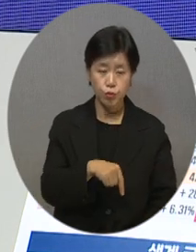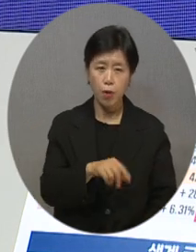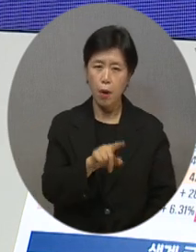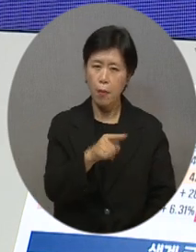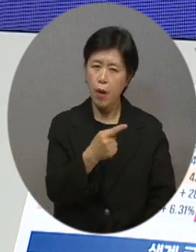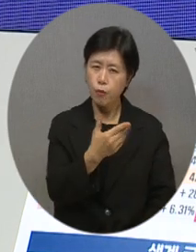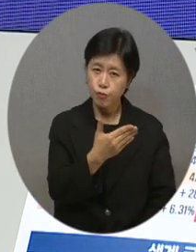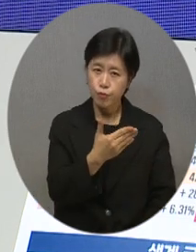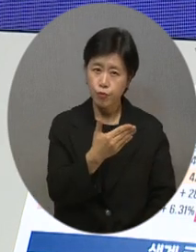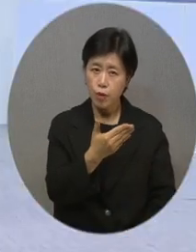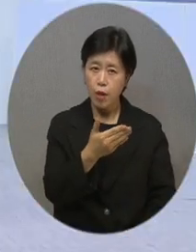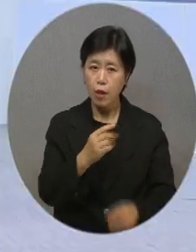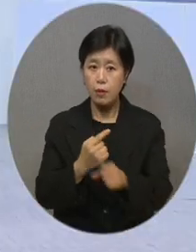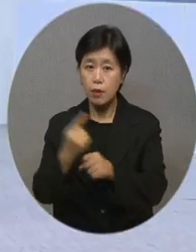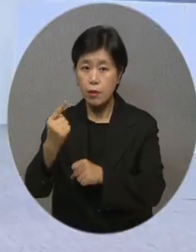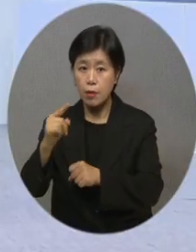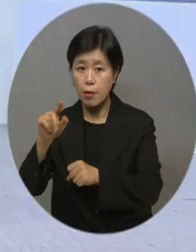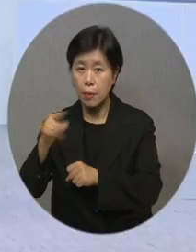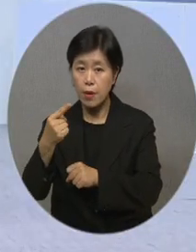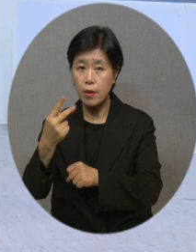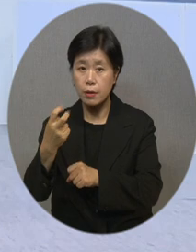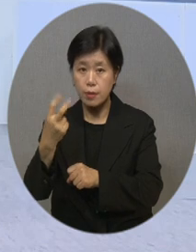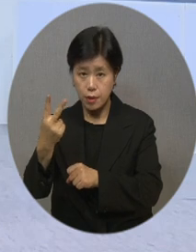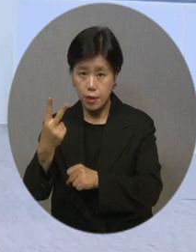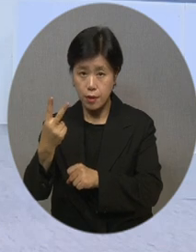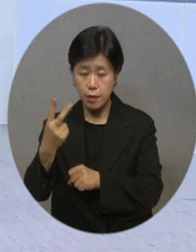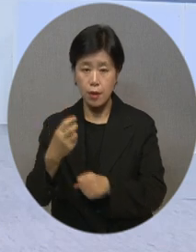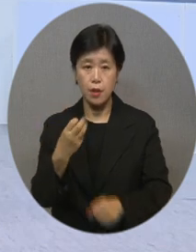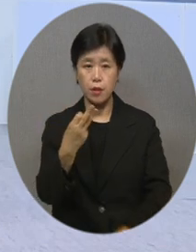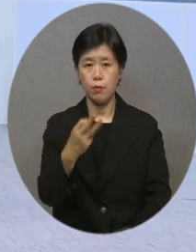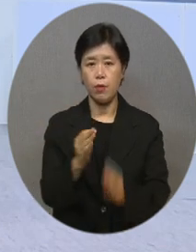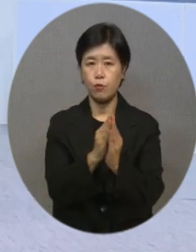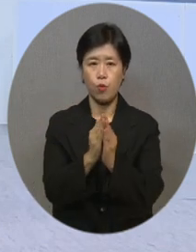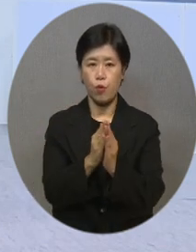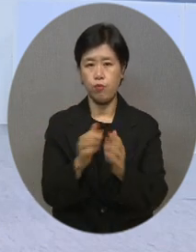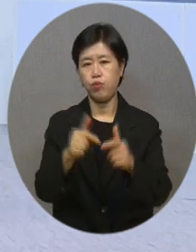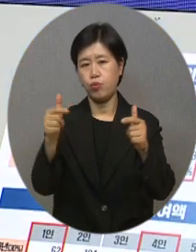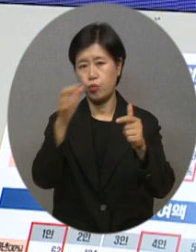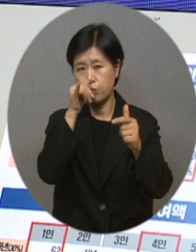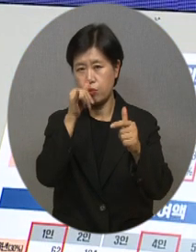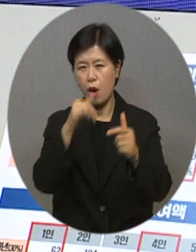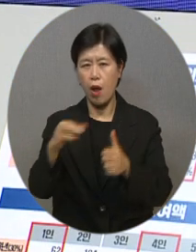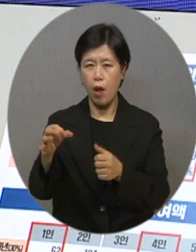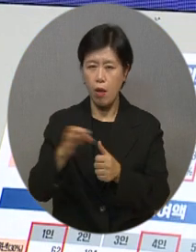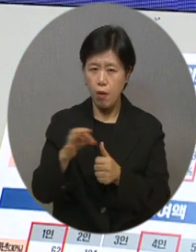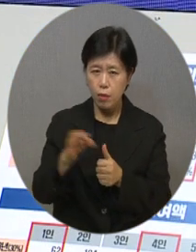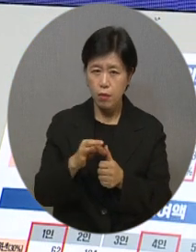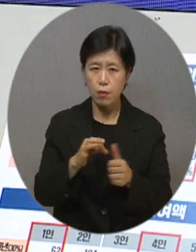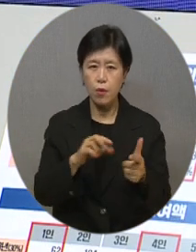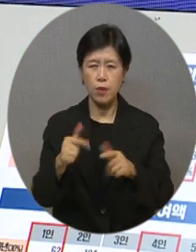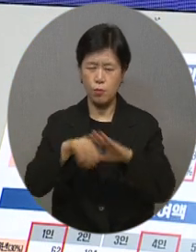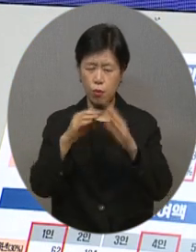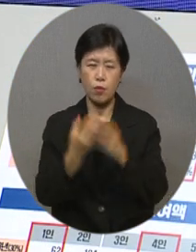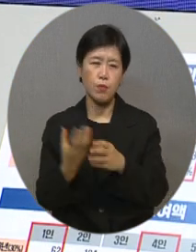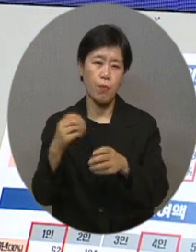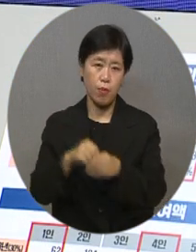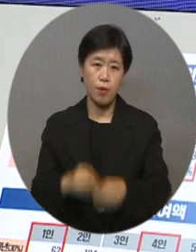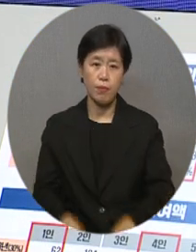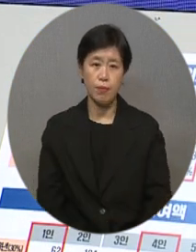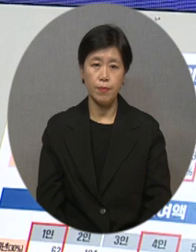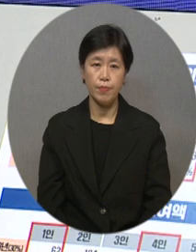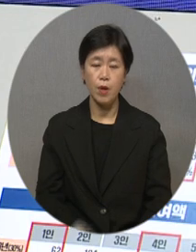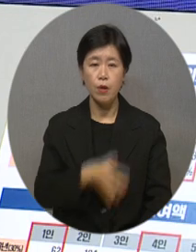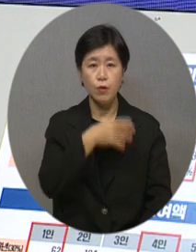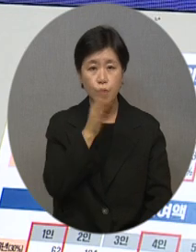122조로 13조가 늘어났습니다. 거기는 연금이라든지 또 보건 다 포함되어 있거든요. 그런데 취약계층 주로 이제 노인,